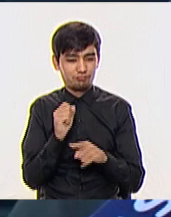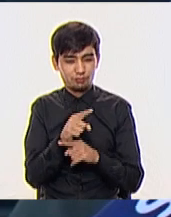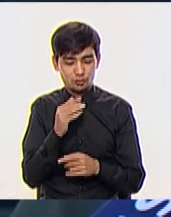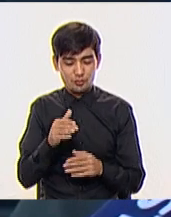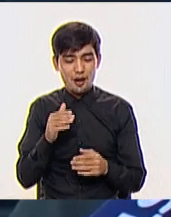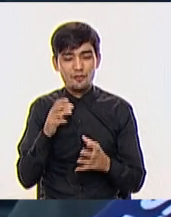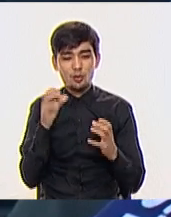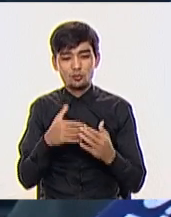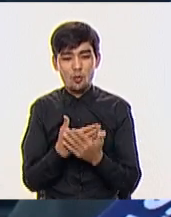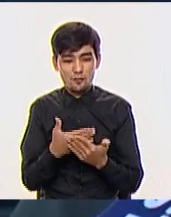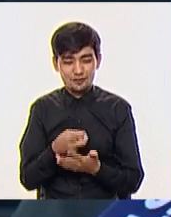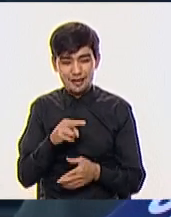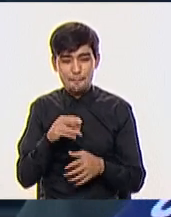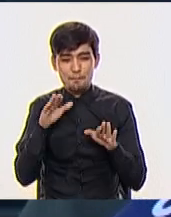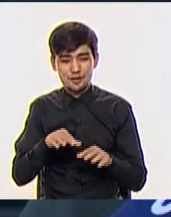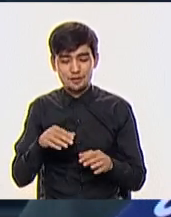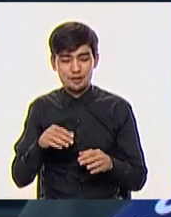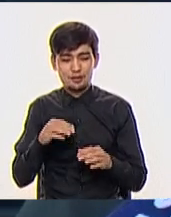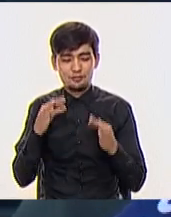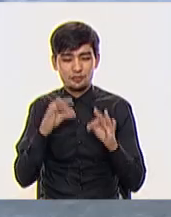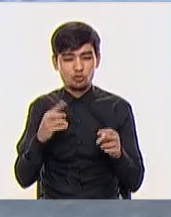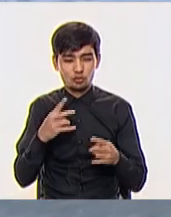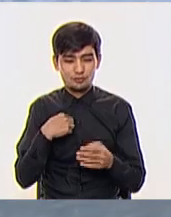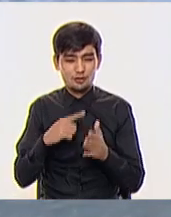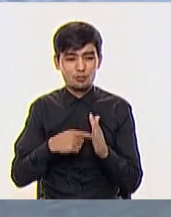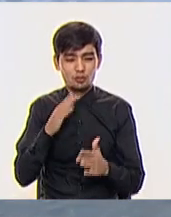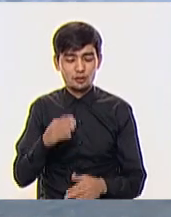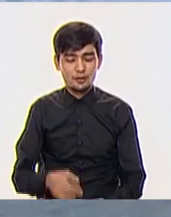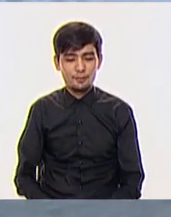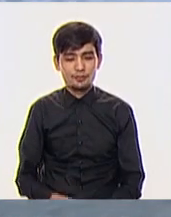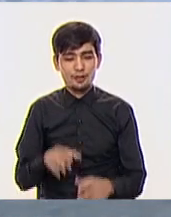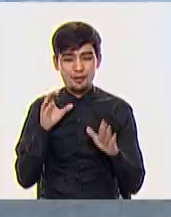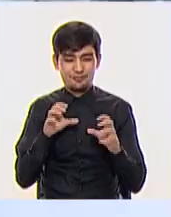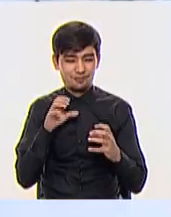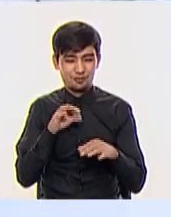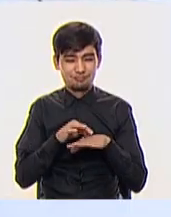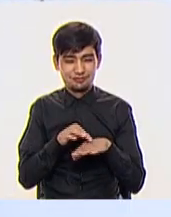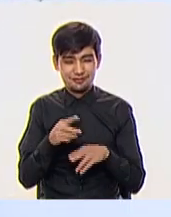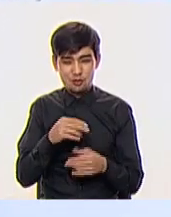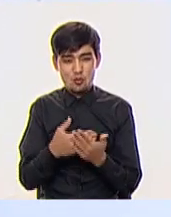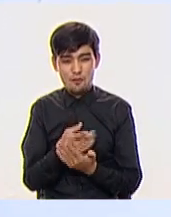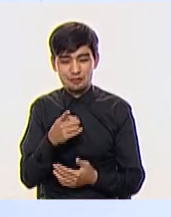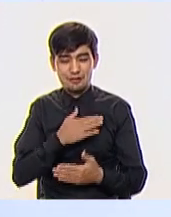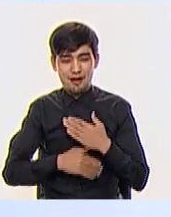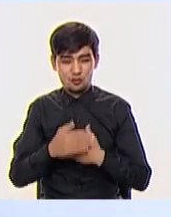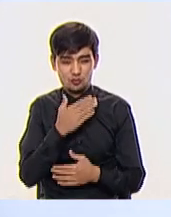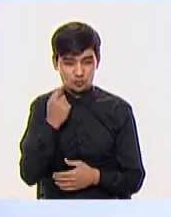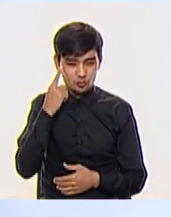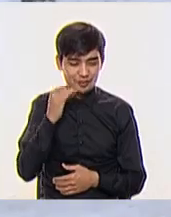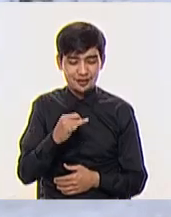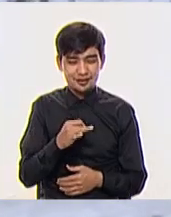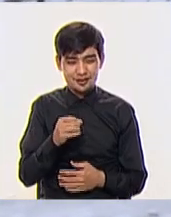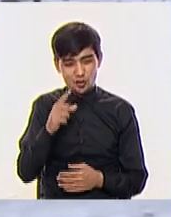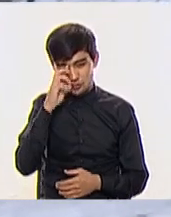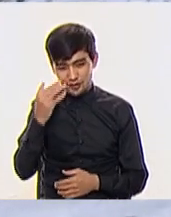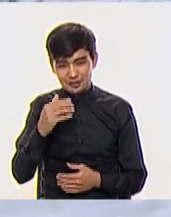автобустар жаңарту немесе орындарын босату керек деген талап қоямыз. Ал тасымалдаушылар жаңа автобустардың келетініне қуана қоймайтын сияқты, себебі